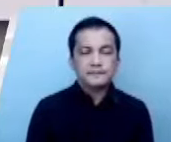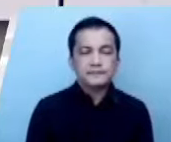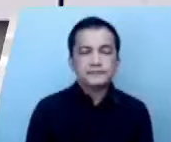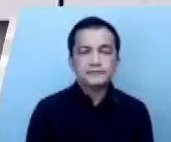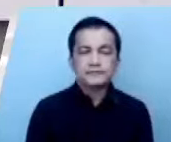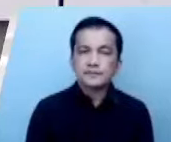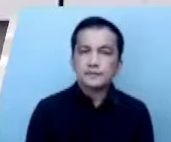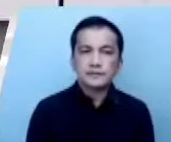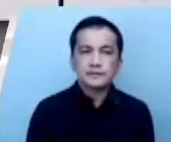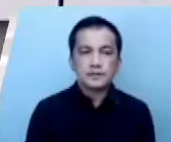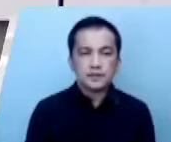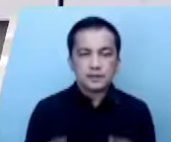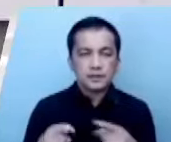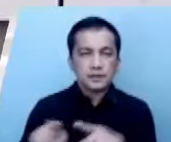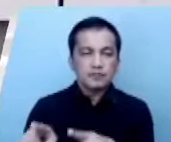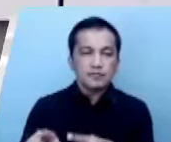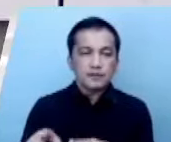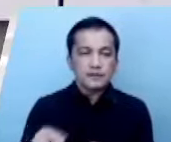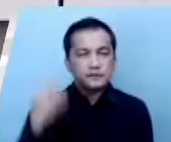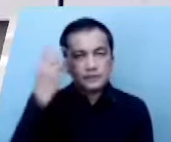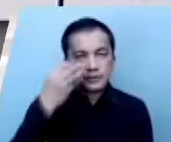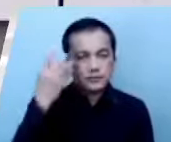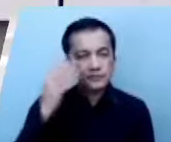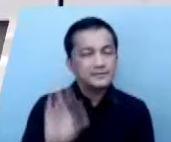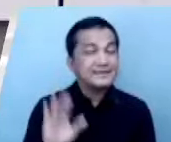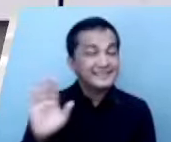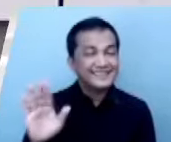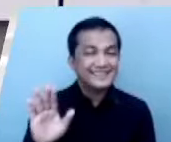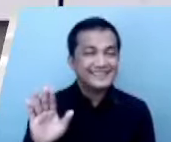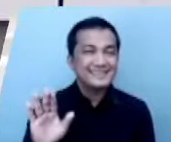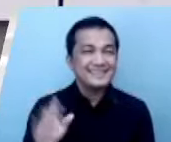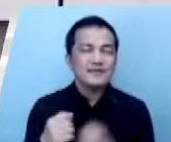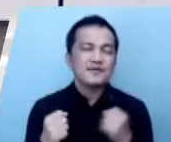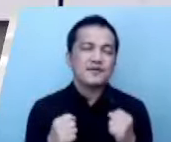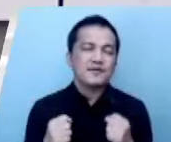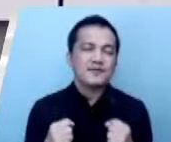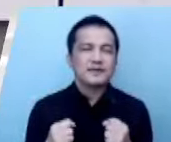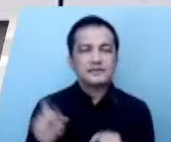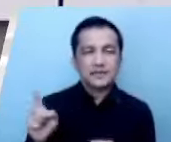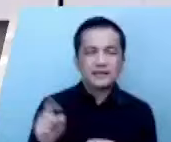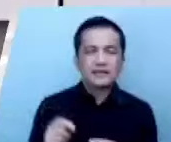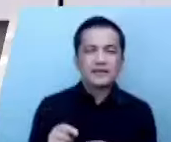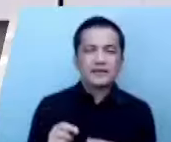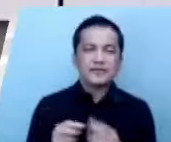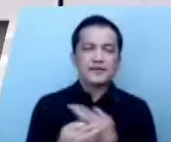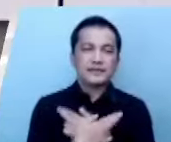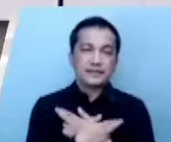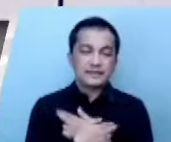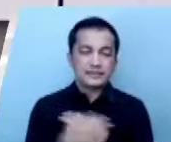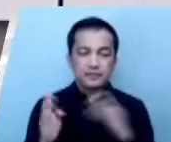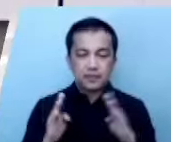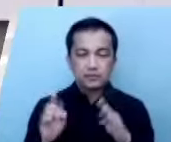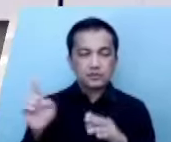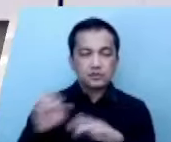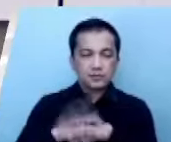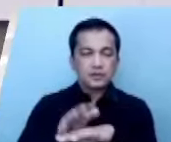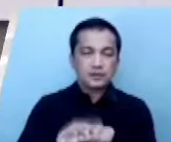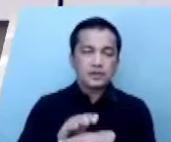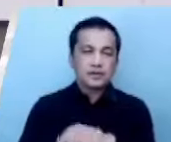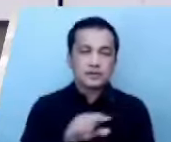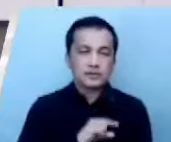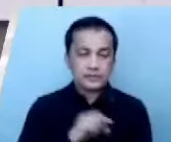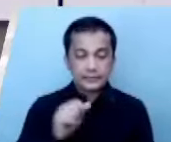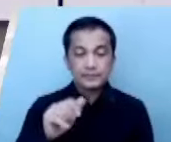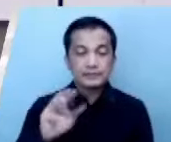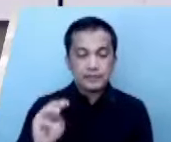Isinabay naman ng ilan ang pagninilay-nilay sa kanilang pagpapalamig sa Baguio. Pero doon nagbabala ang pulisya laban sa mga scam. At